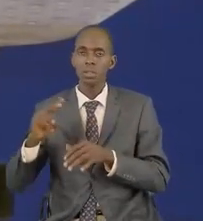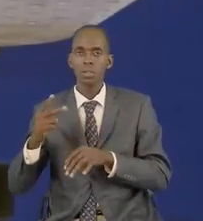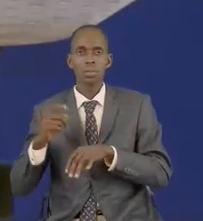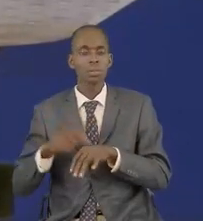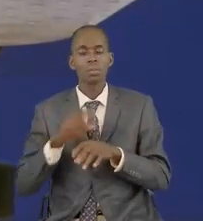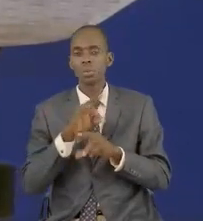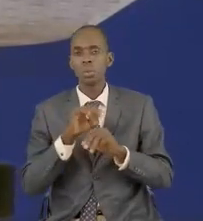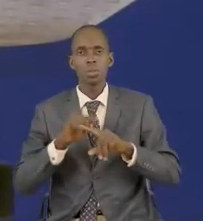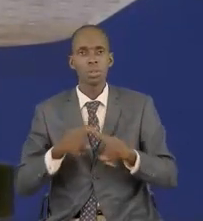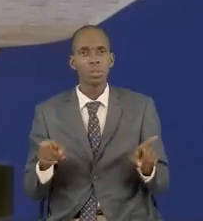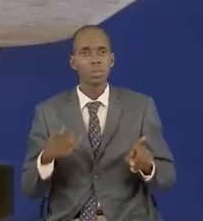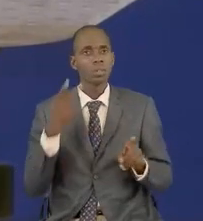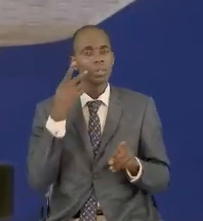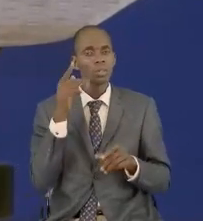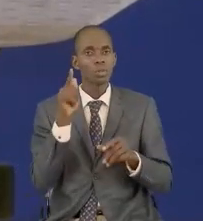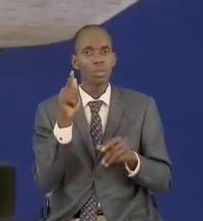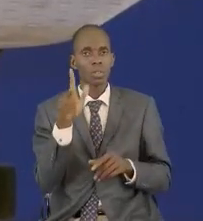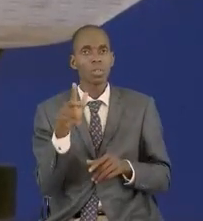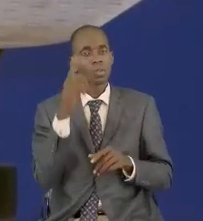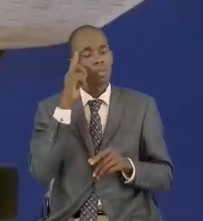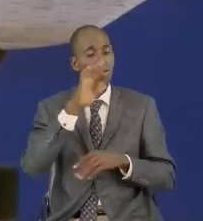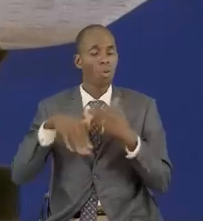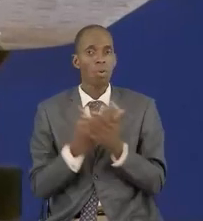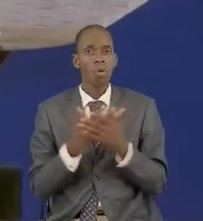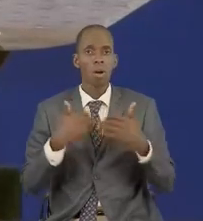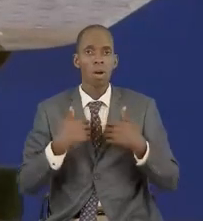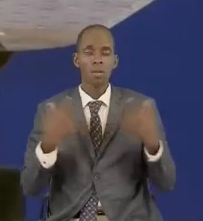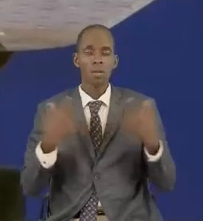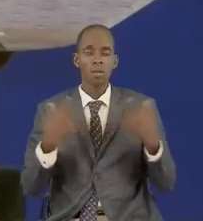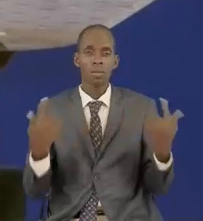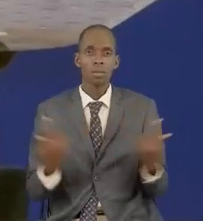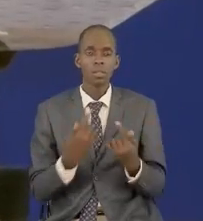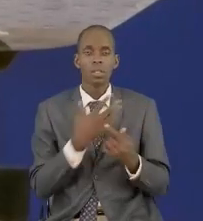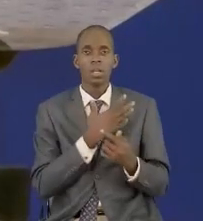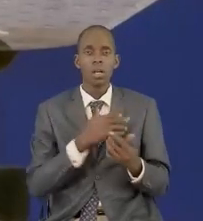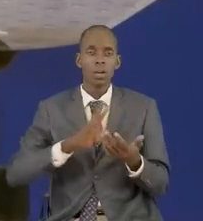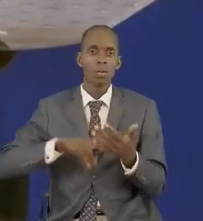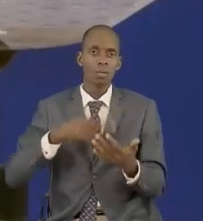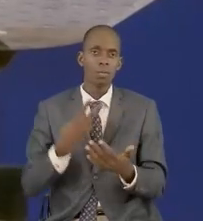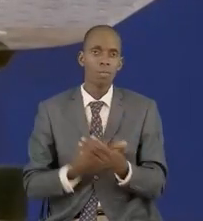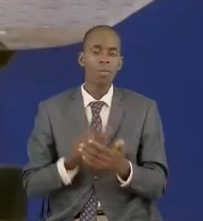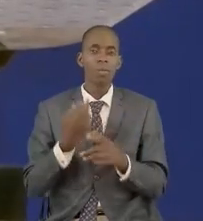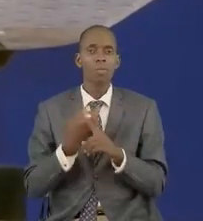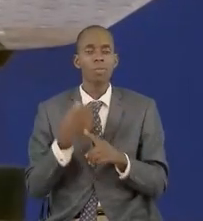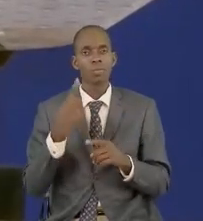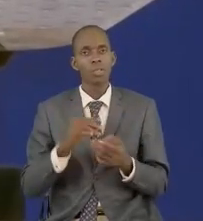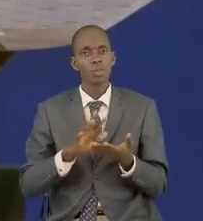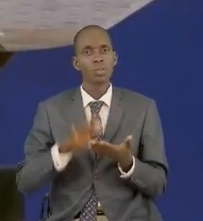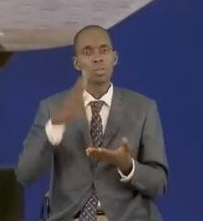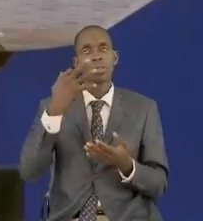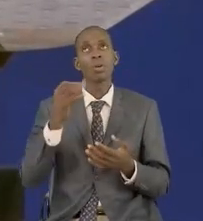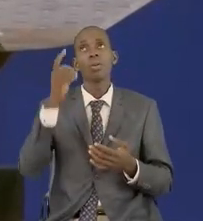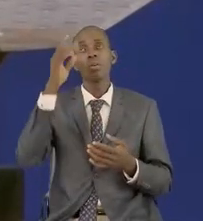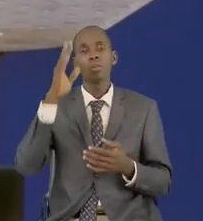distinction 23 car tout son péché et son privé de la gloire de Dieu 24